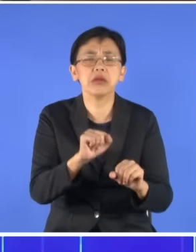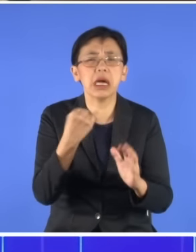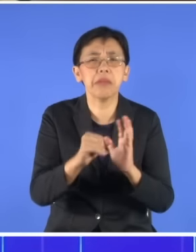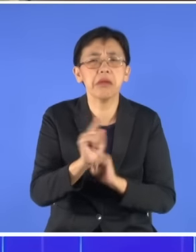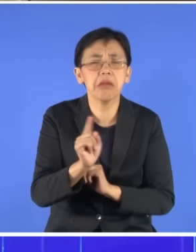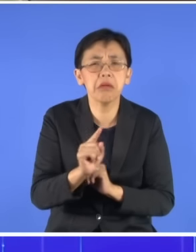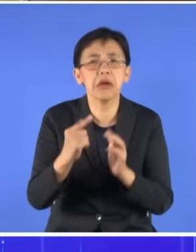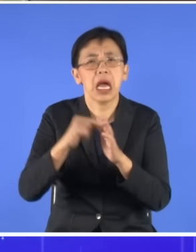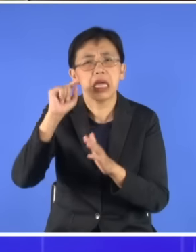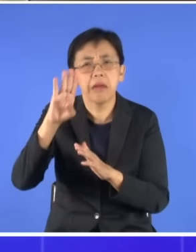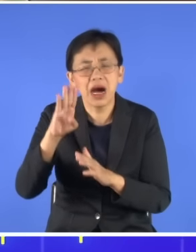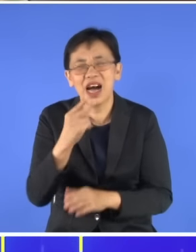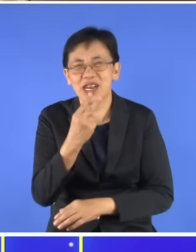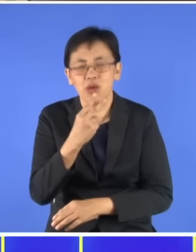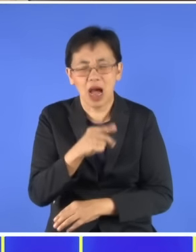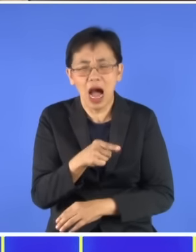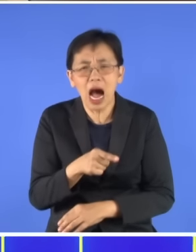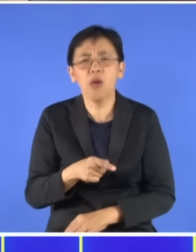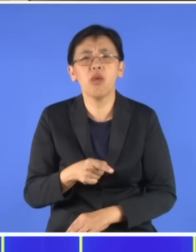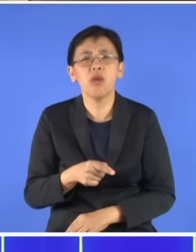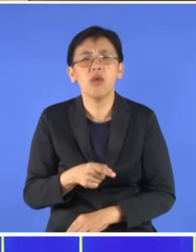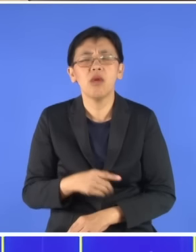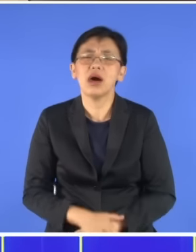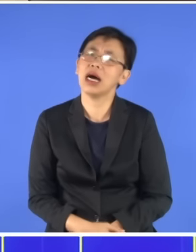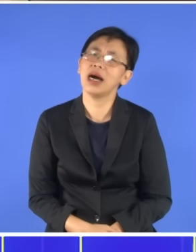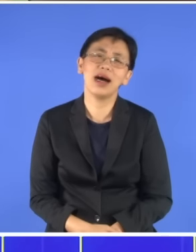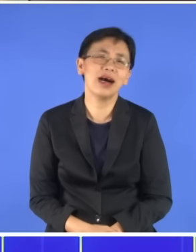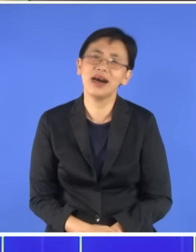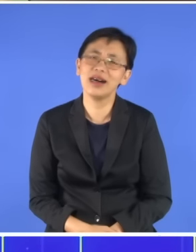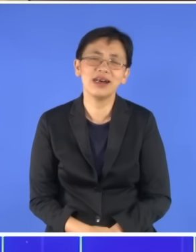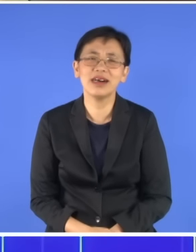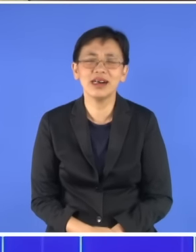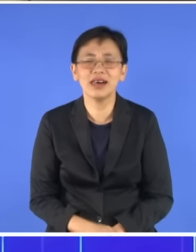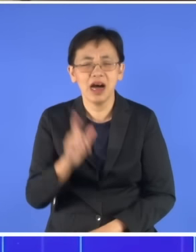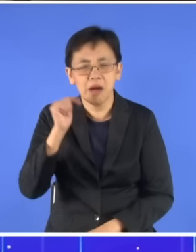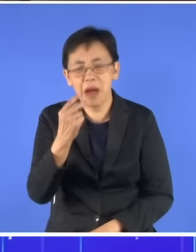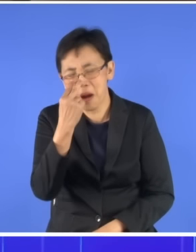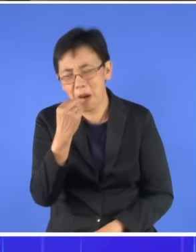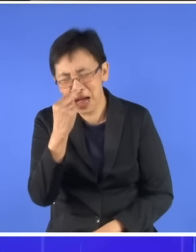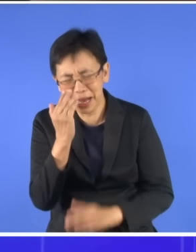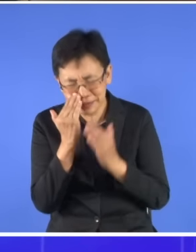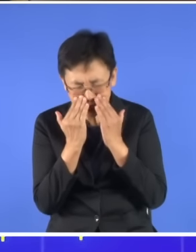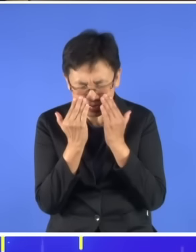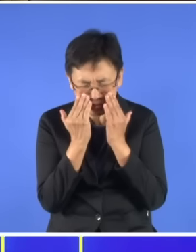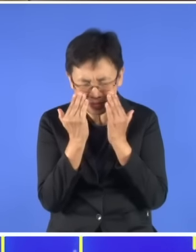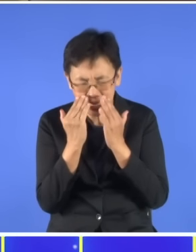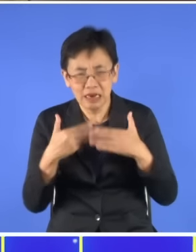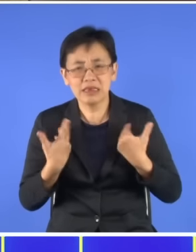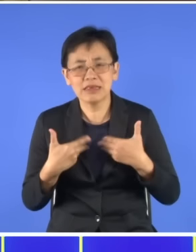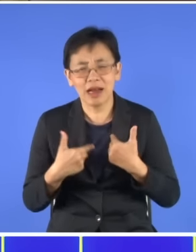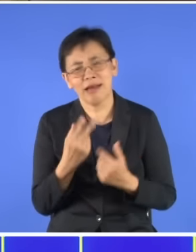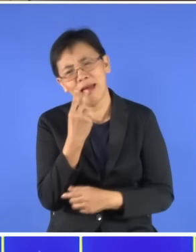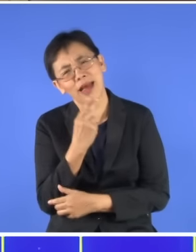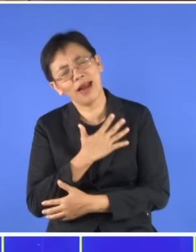ำลังจะซึ้งๆอยู่พอดีแล้วอ้าวตายแล้วถูกจับไปซะแล้ว เนี่ยตอนนั้นเนี่ยแม่เนี่ยร้องไห้ด้วยความดีใจเลยนะครับใครเห็นก็ดีใจ